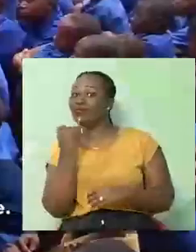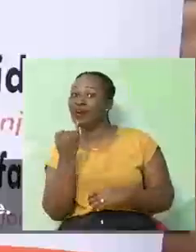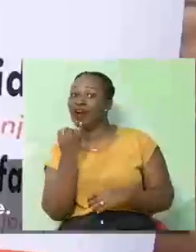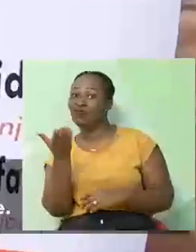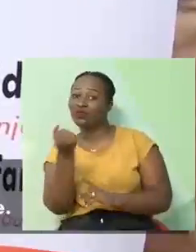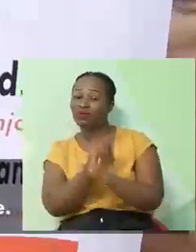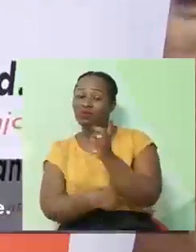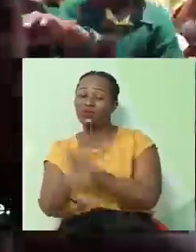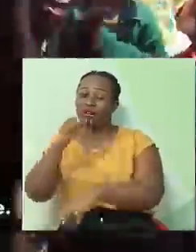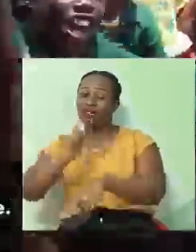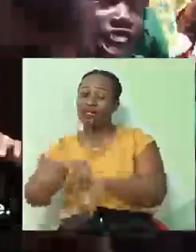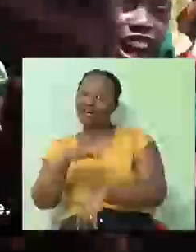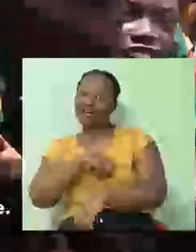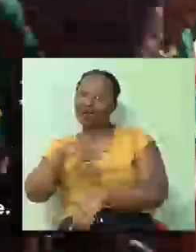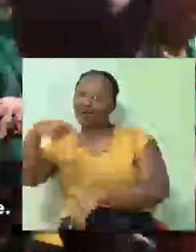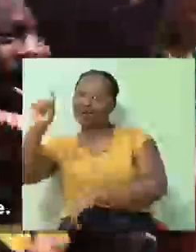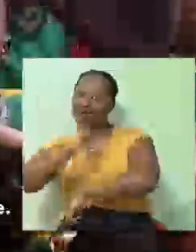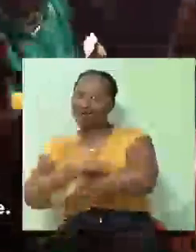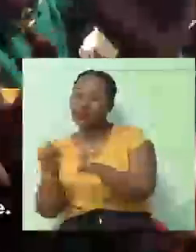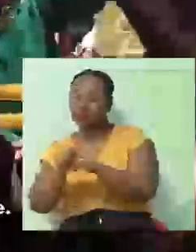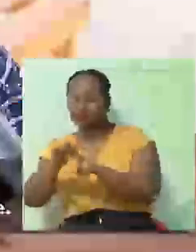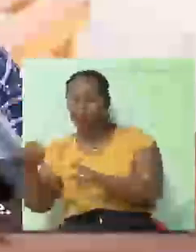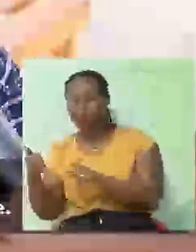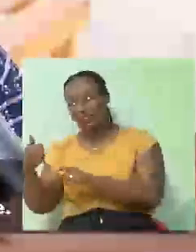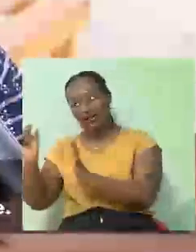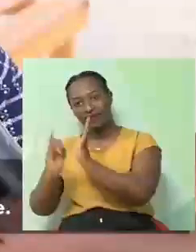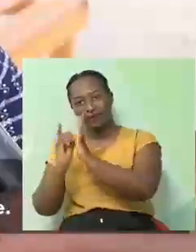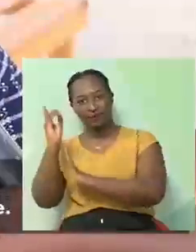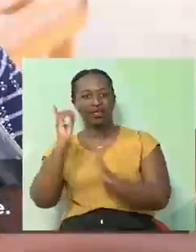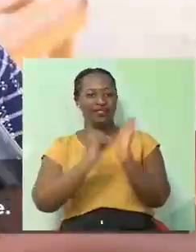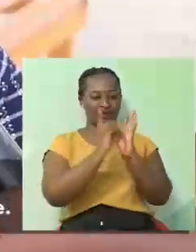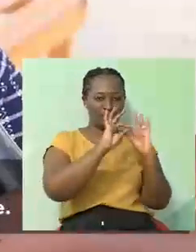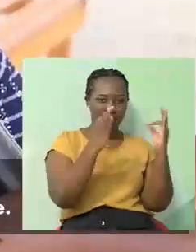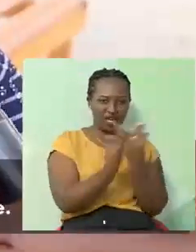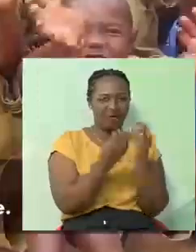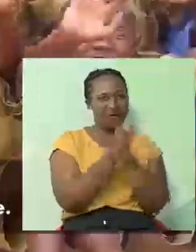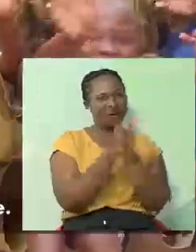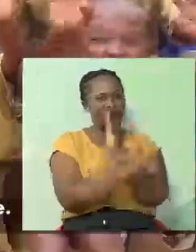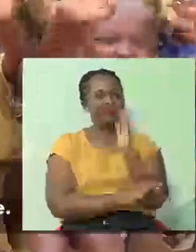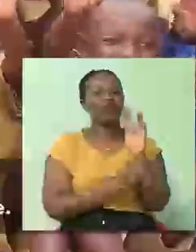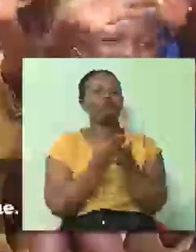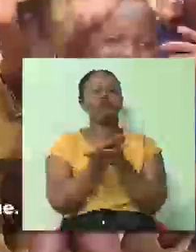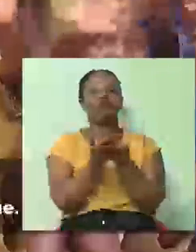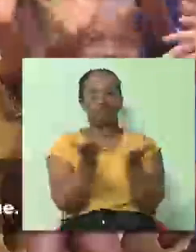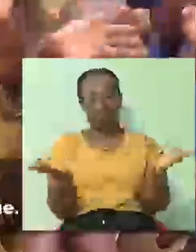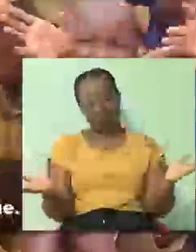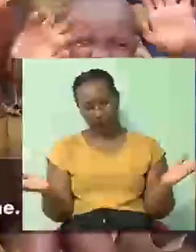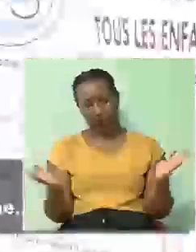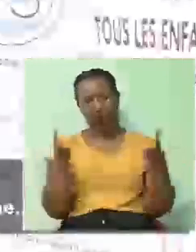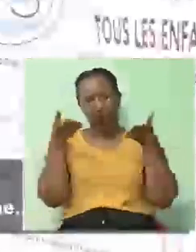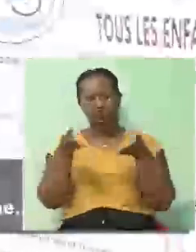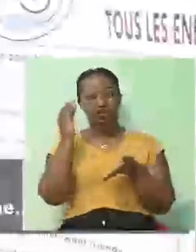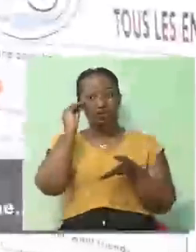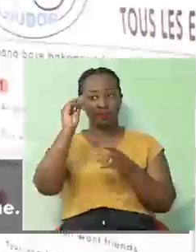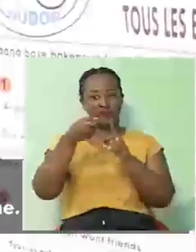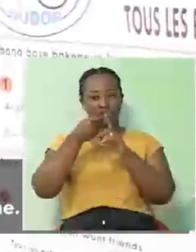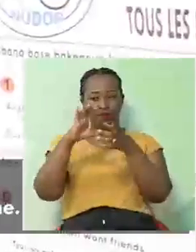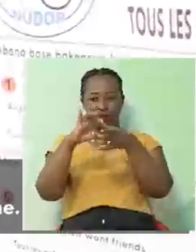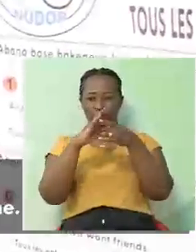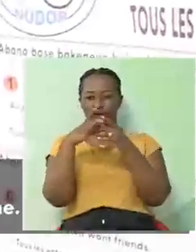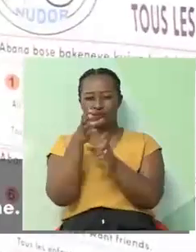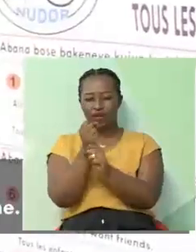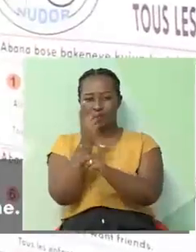umwana ufite ubumuga iyo ahawe amahirwe yo kwiga nk'abandi nawe yiteza imbere agateza imbere umuryango we n'igihugu muri rusange ubu butumwa mubugejejweho